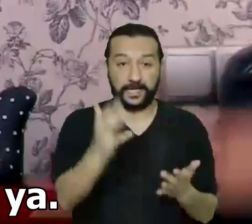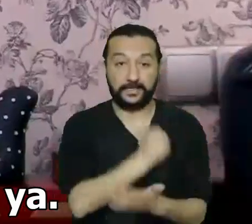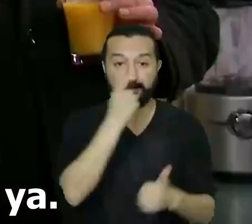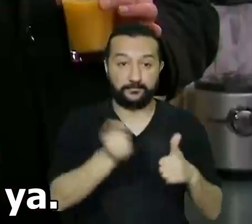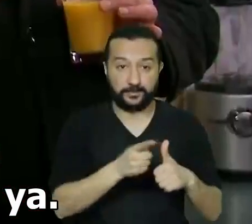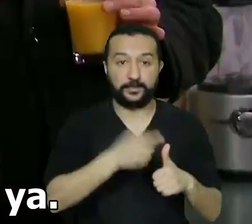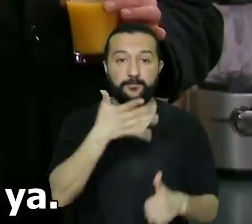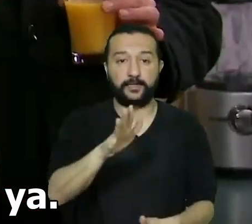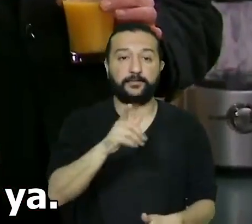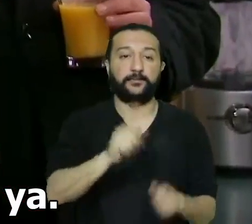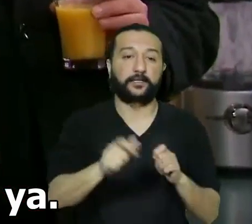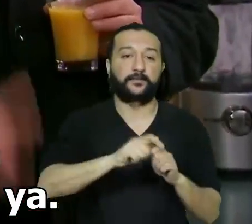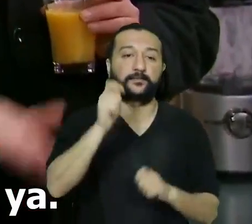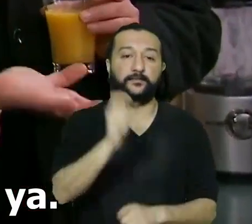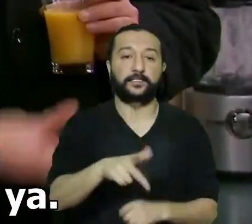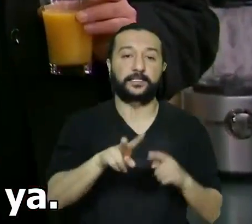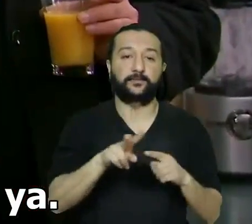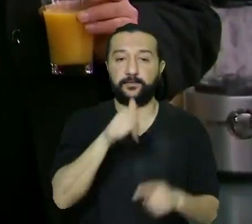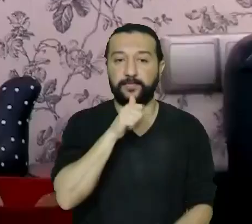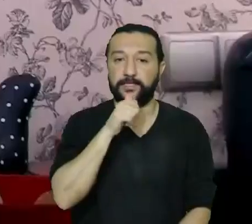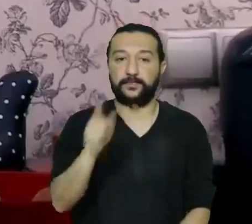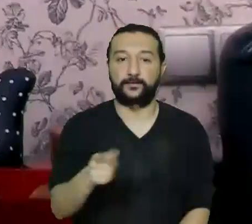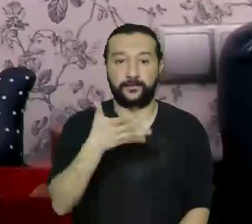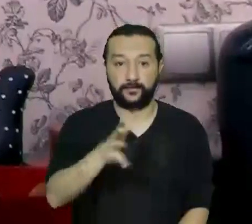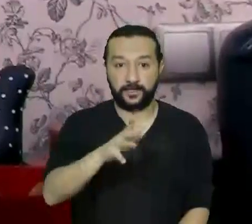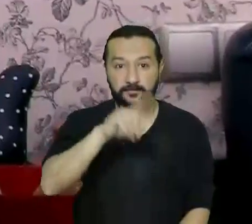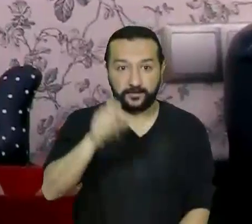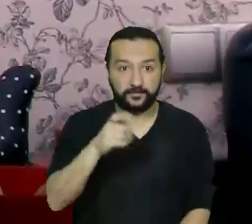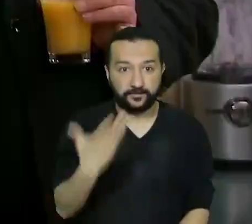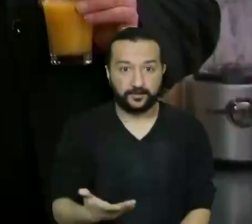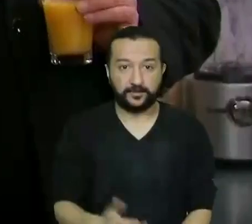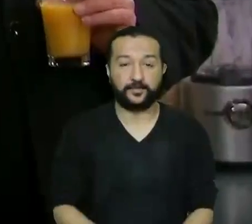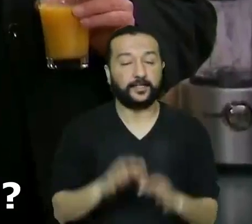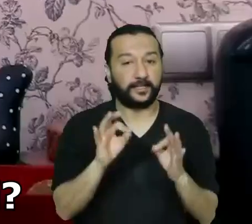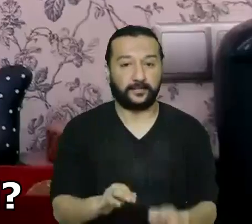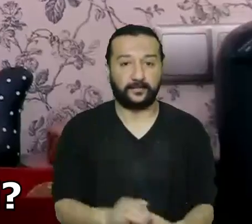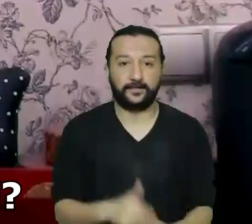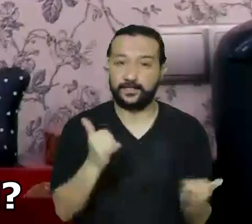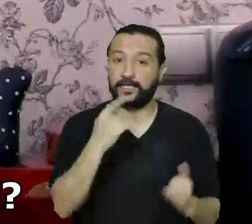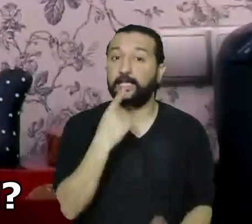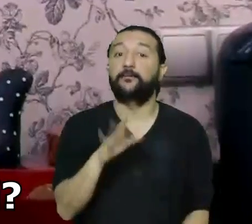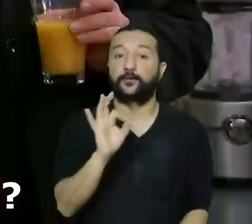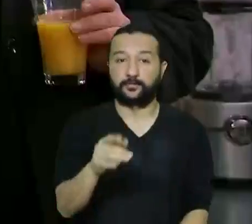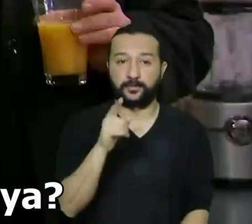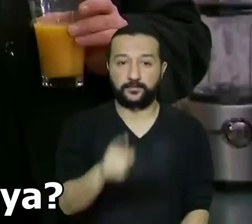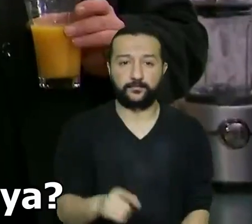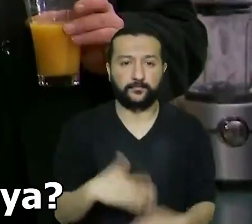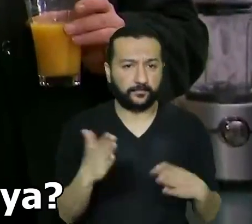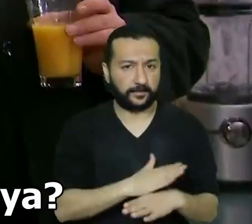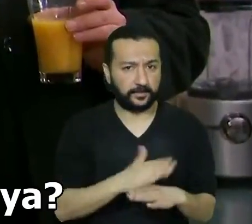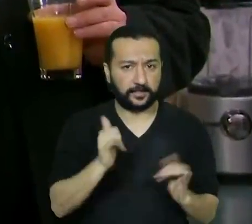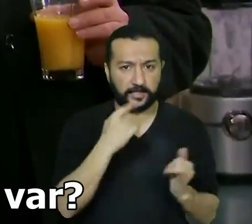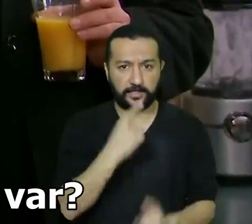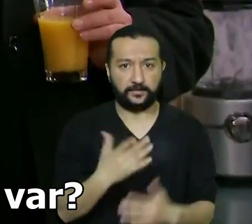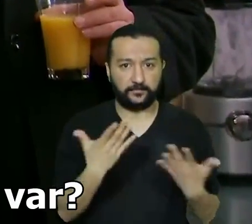Kazanan da 5.000 lira ödül verecekmiş Kemal Bey ya. 5.000 lira mı? He. Şaka demeyin değil mi? Ya niye şaka